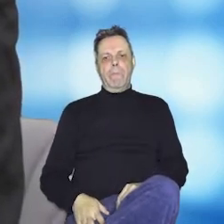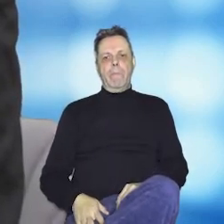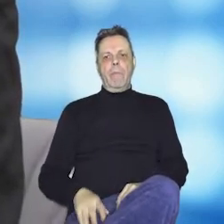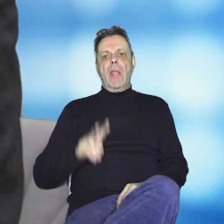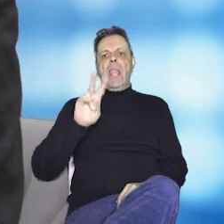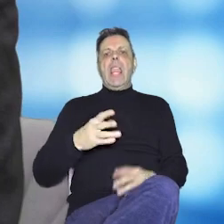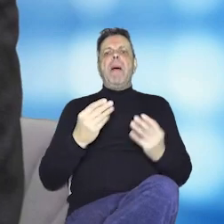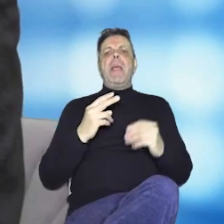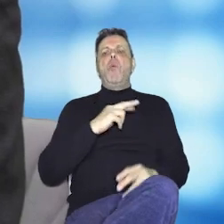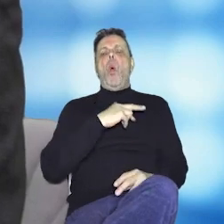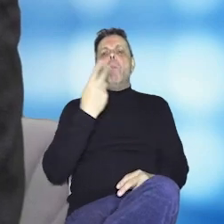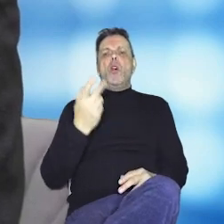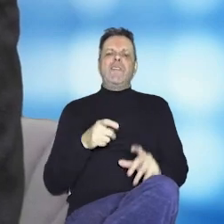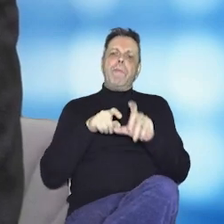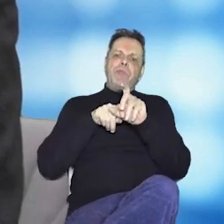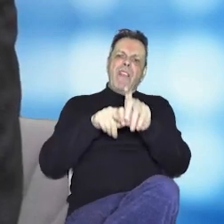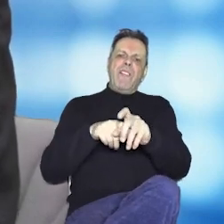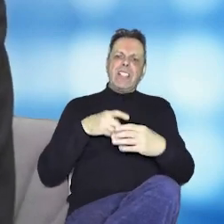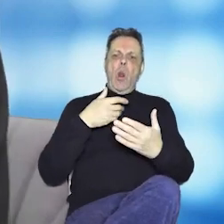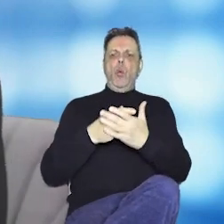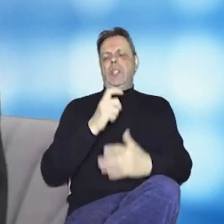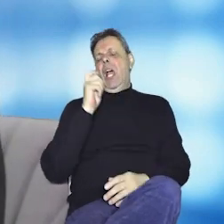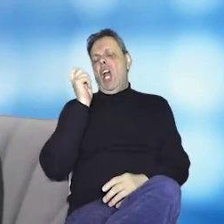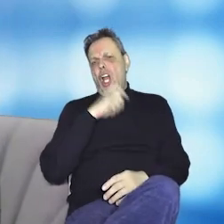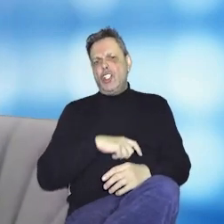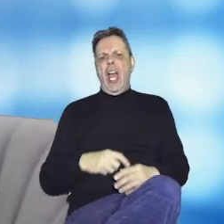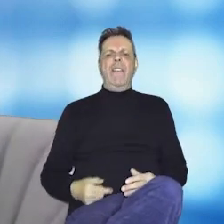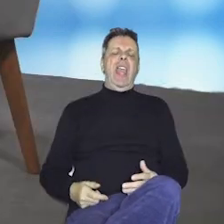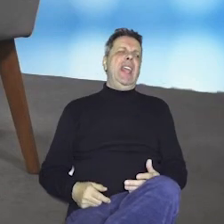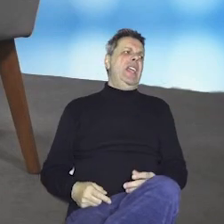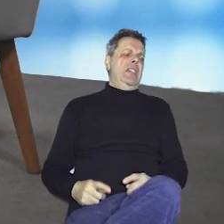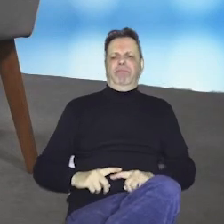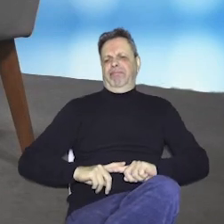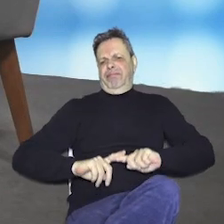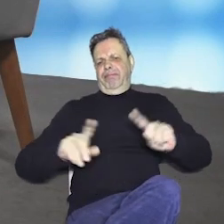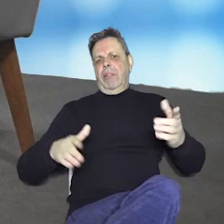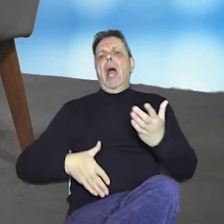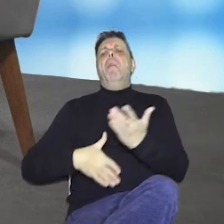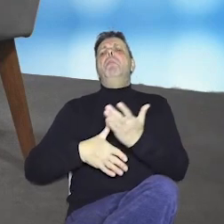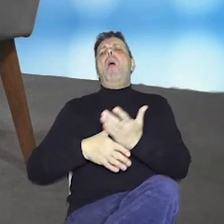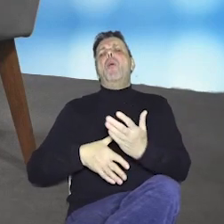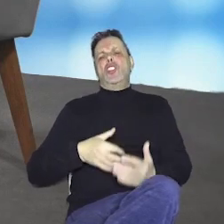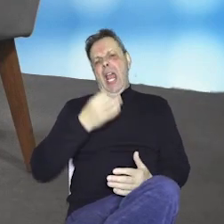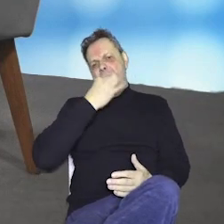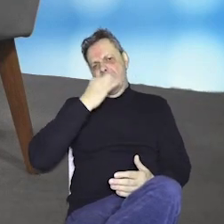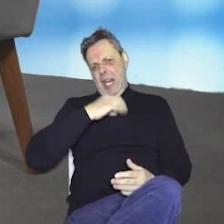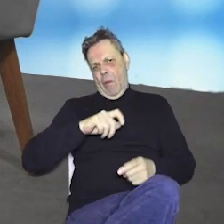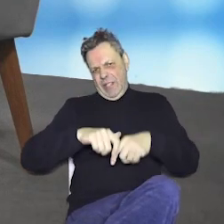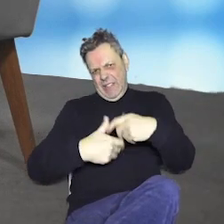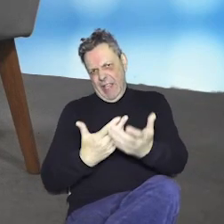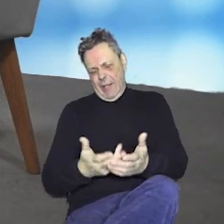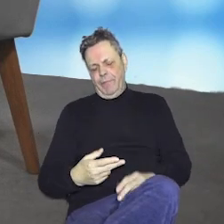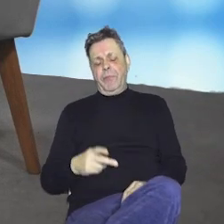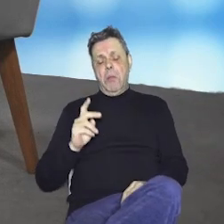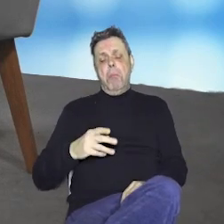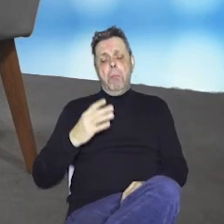Imate jako puno poziva baš vezano uz ove čajeve, odnosno ta neka takozvana pomoćna ljekovita sredstva. Pa